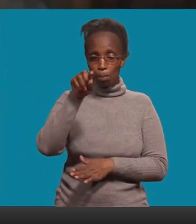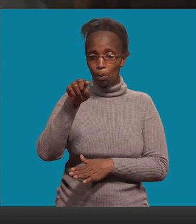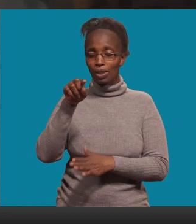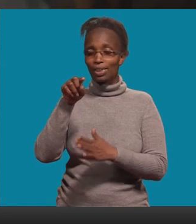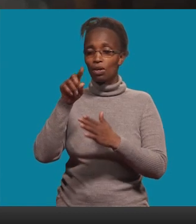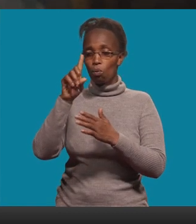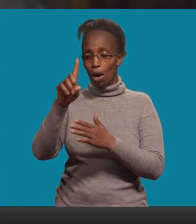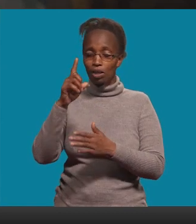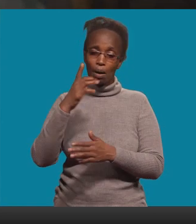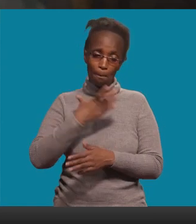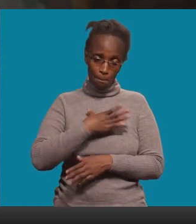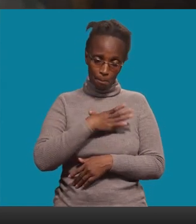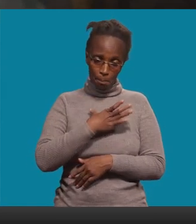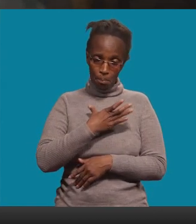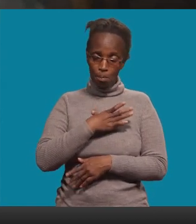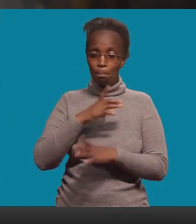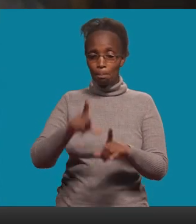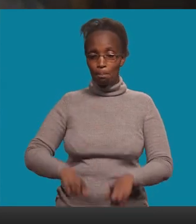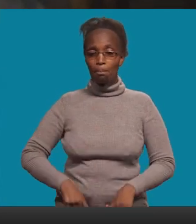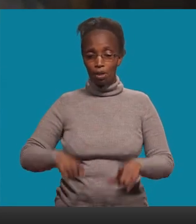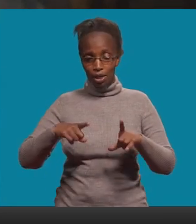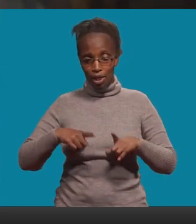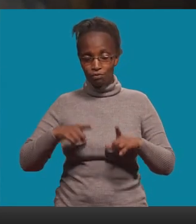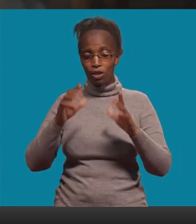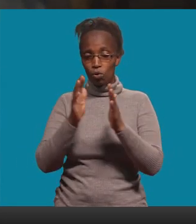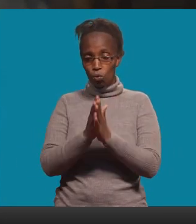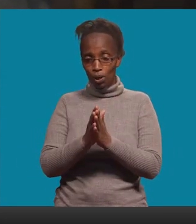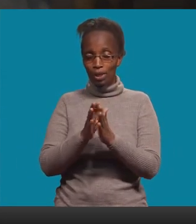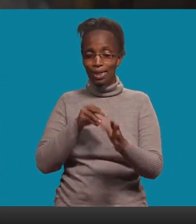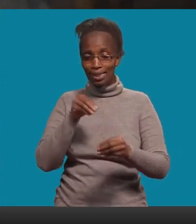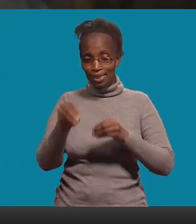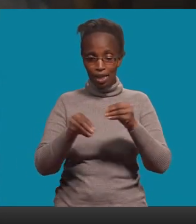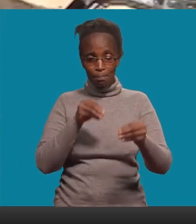wanaume wanaishi na ulemavu, huku 2.5% ya